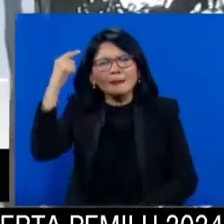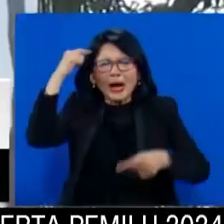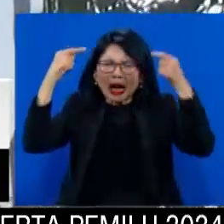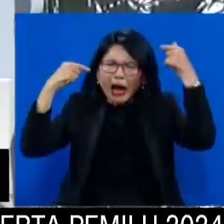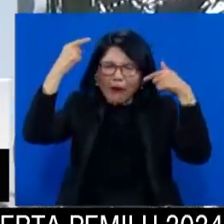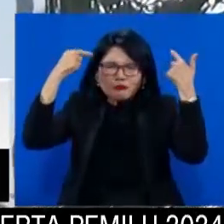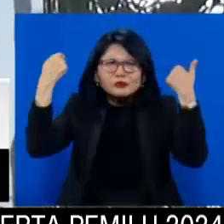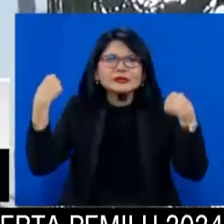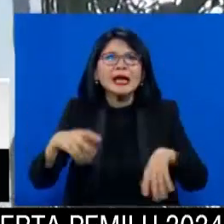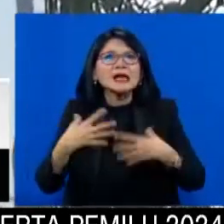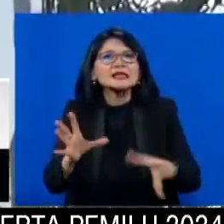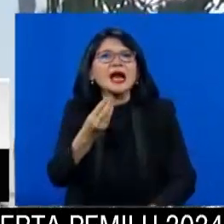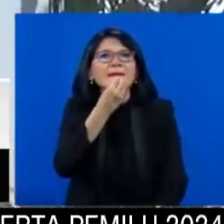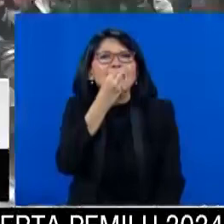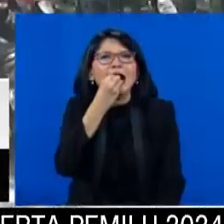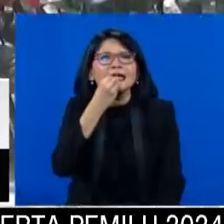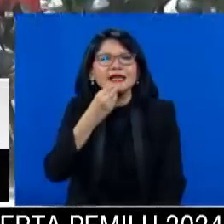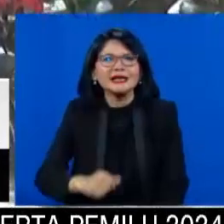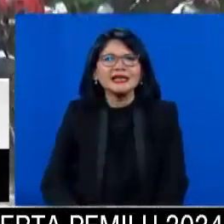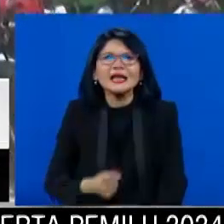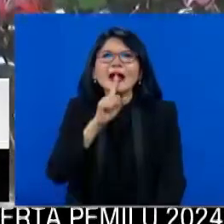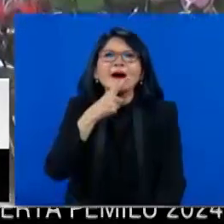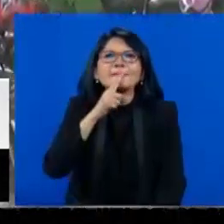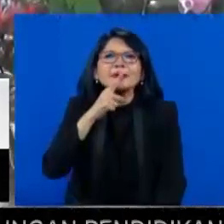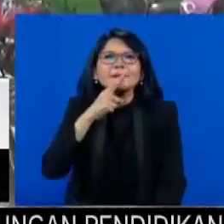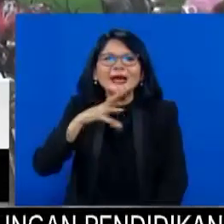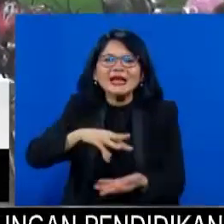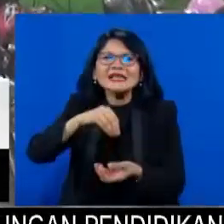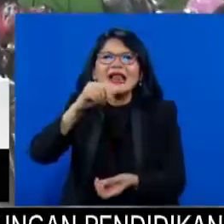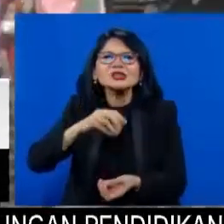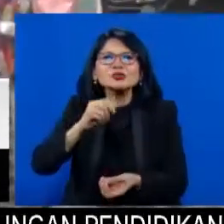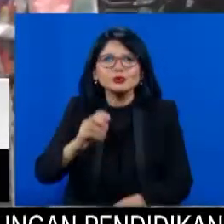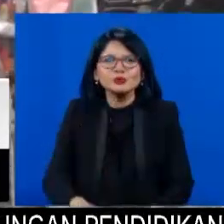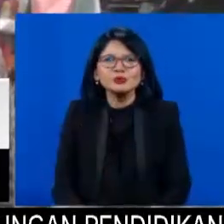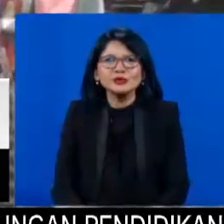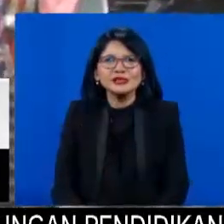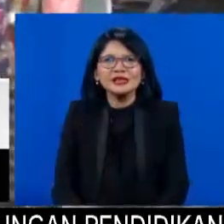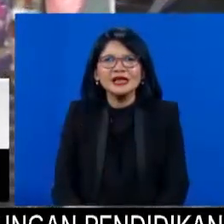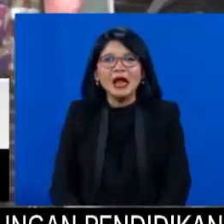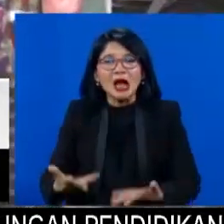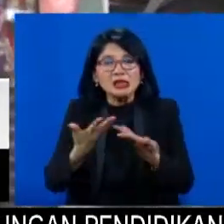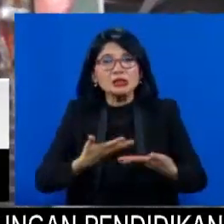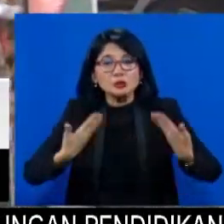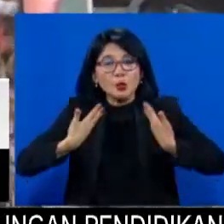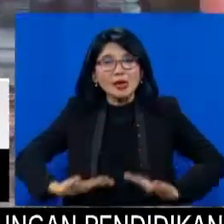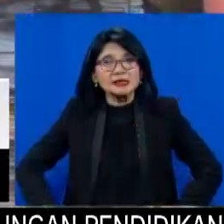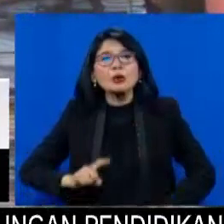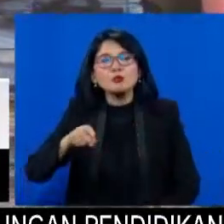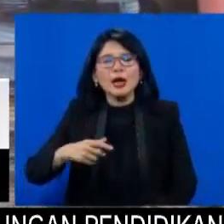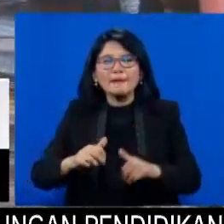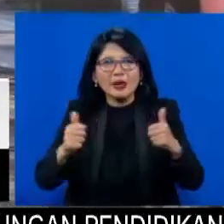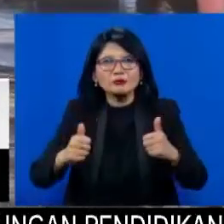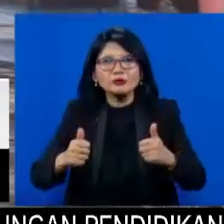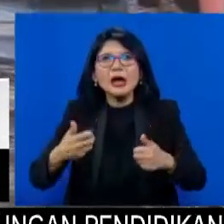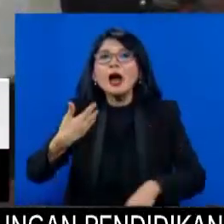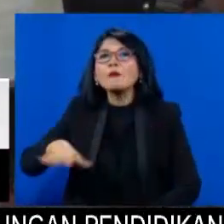usai memakan jajanan permen salju yang dijual pedagang keliling pada Senin siang. Kondisi para korban kemudian berangsur membaik dan